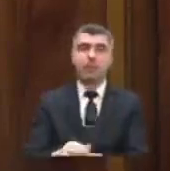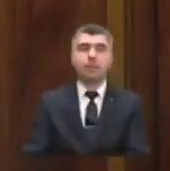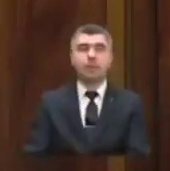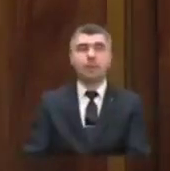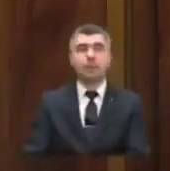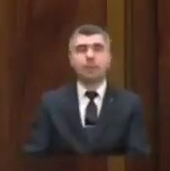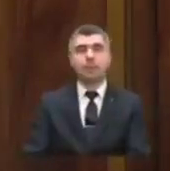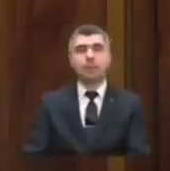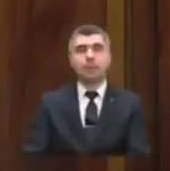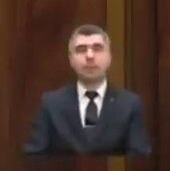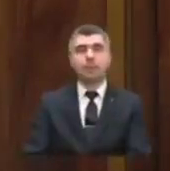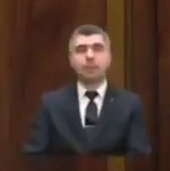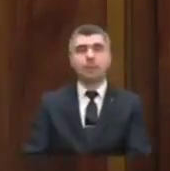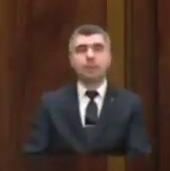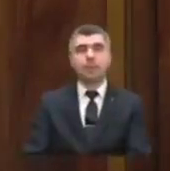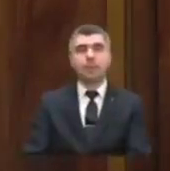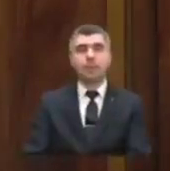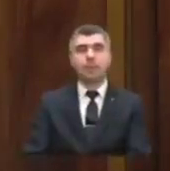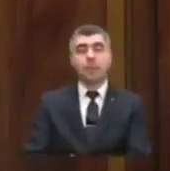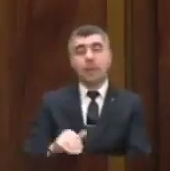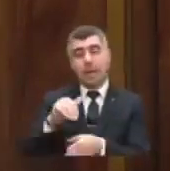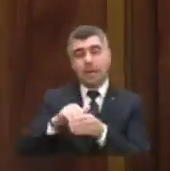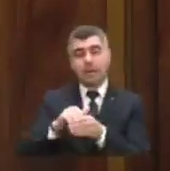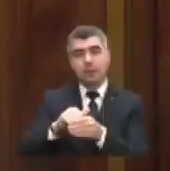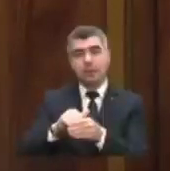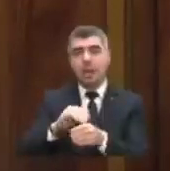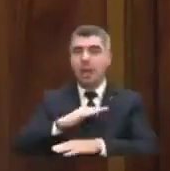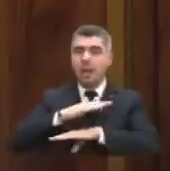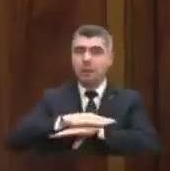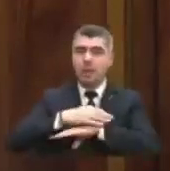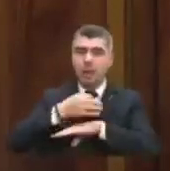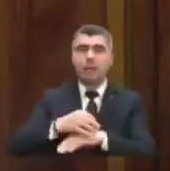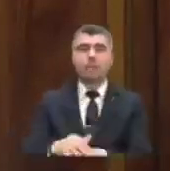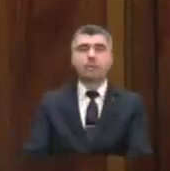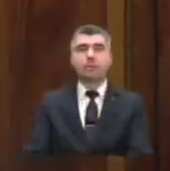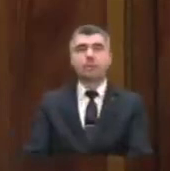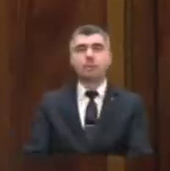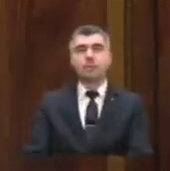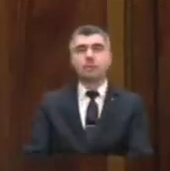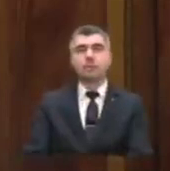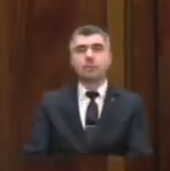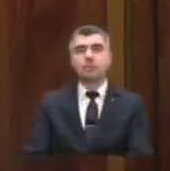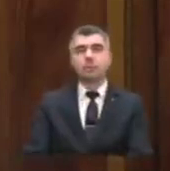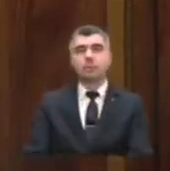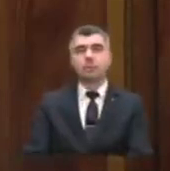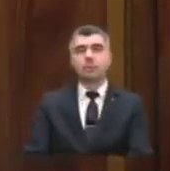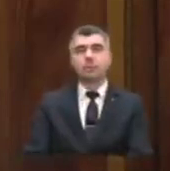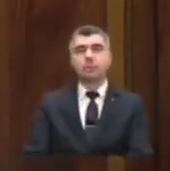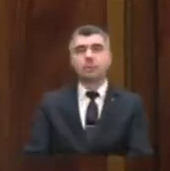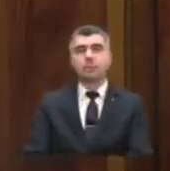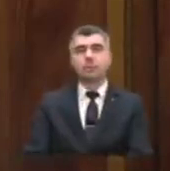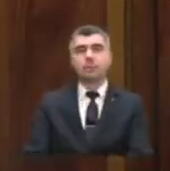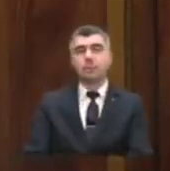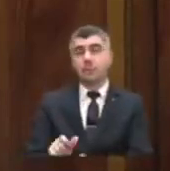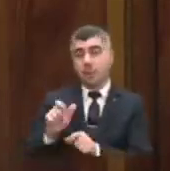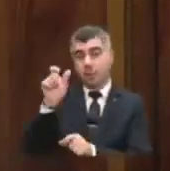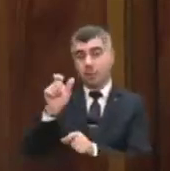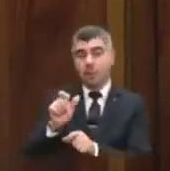حقاً كنت غنمشي بعيد، ولكن حزبكم احترموه لانه من كل شيء سميتو،